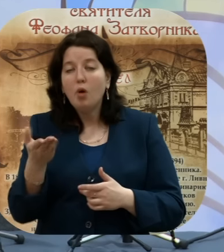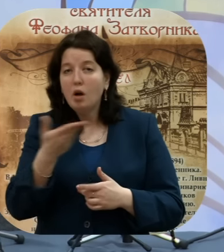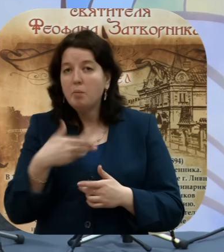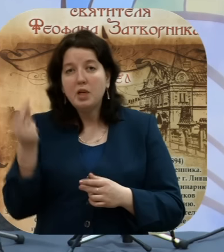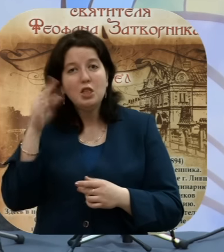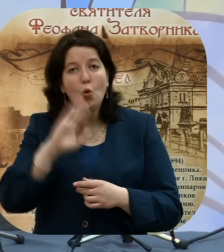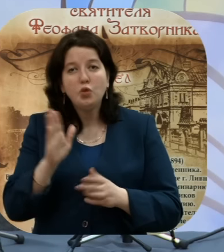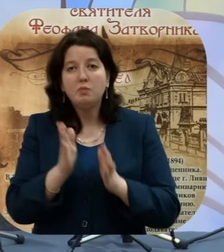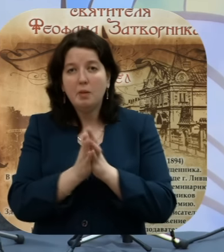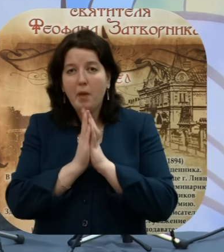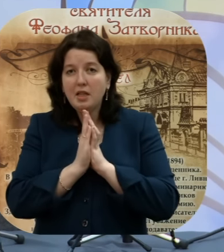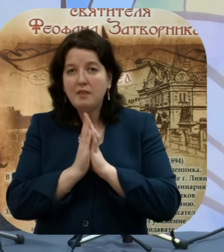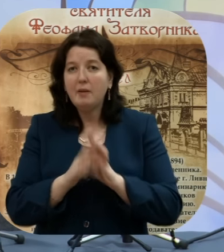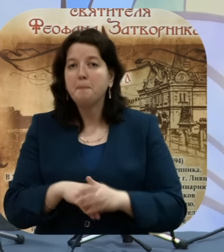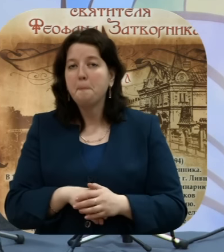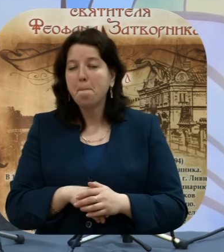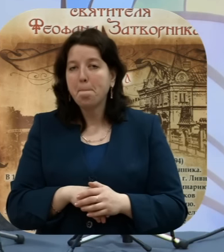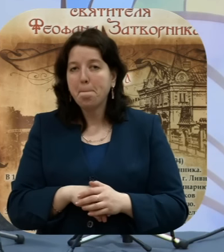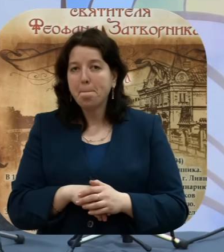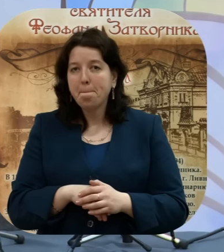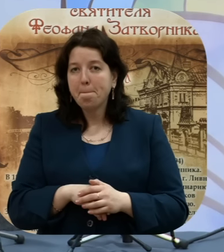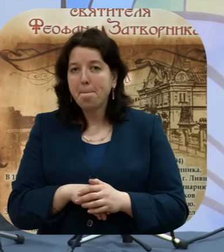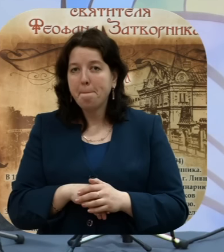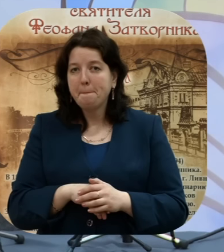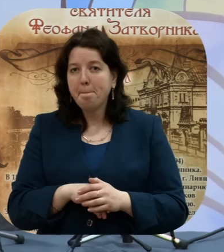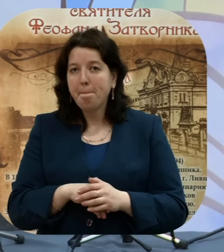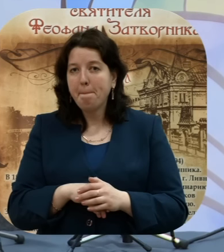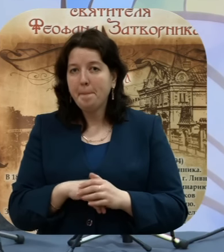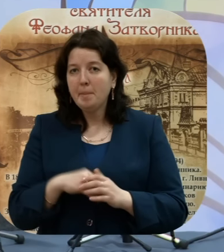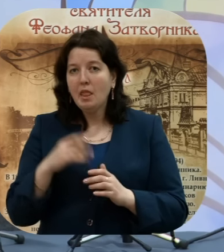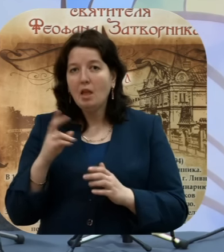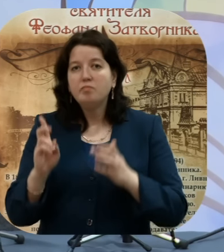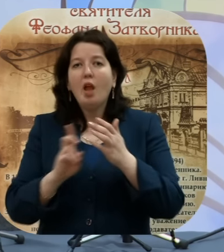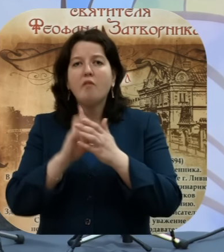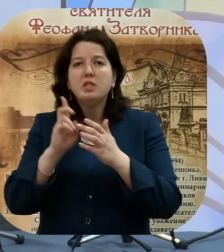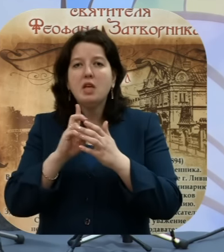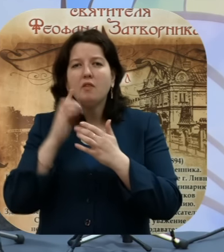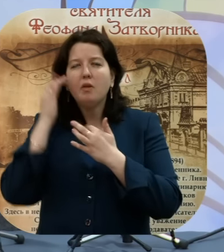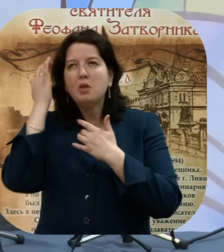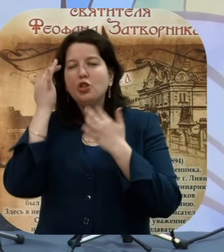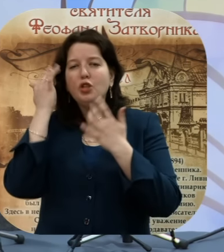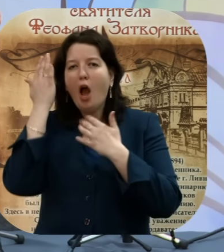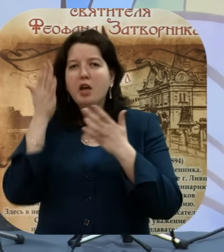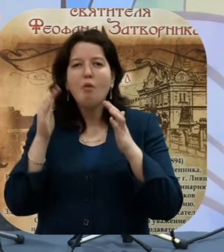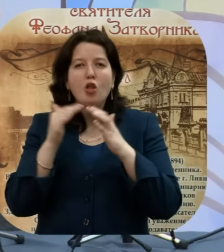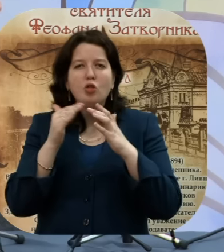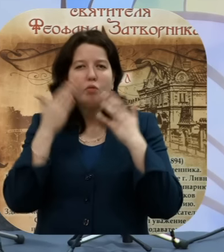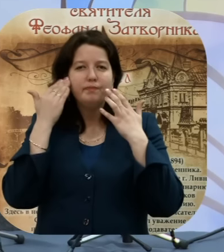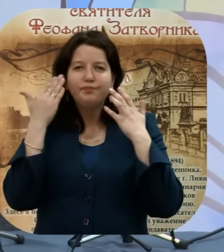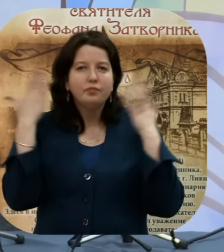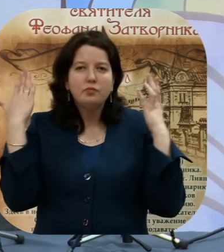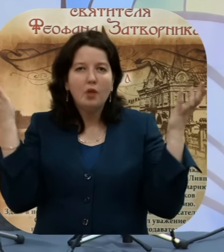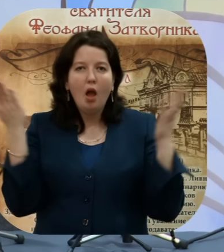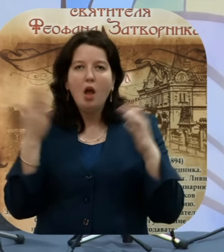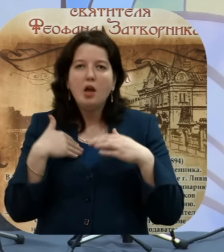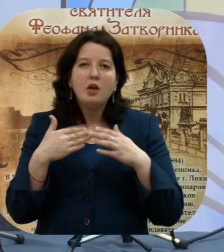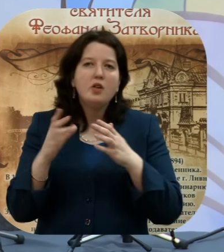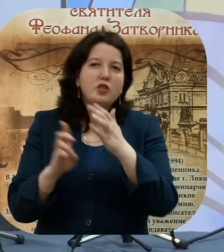совершенно молитве. В церкви стоим, мечтаем, дома неизвестно что, ни в храме, ни в